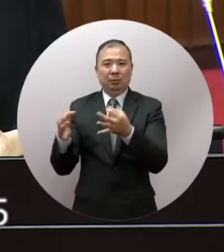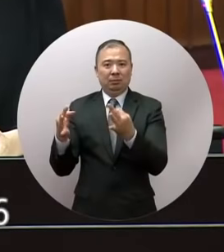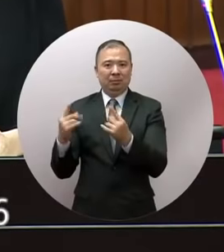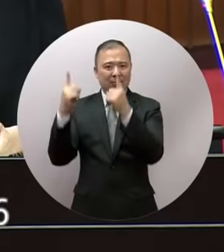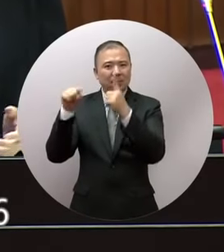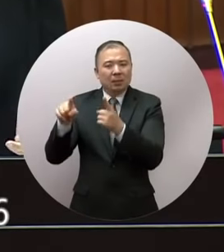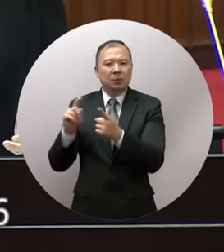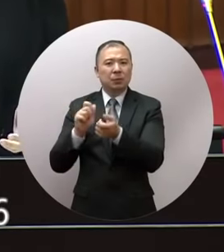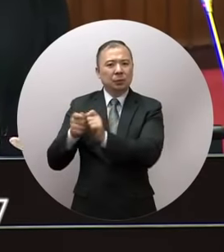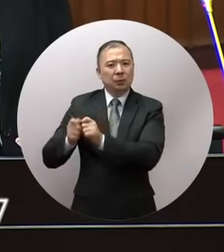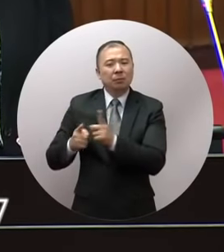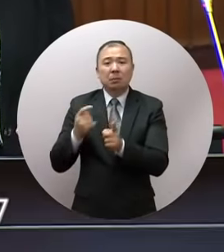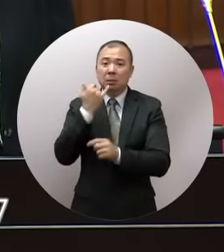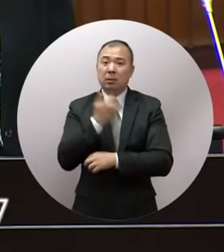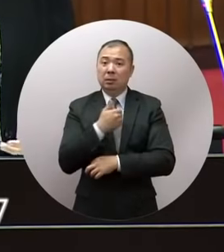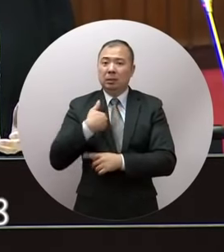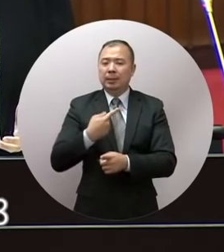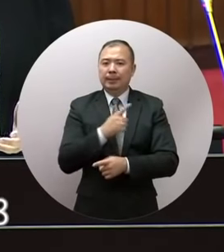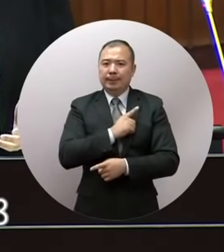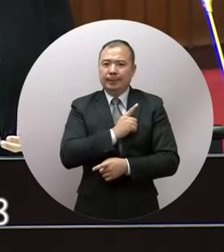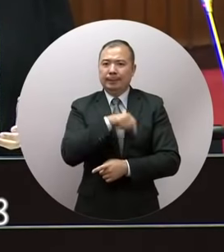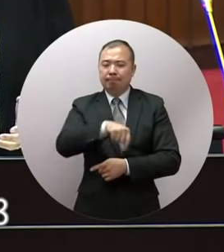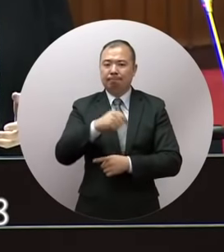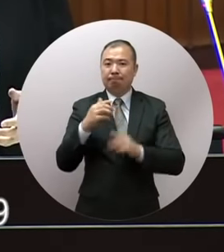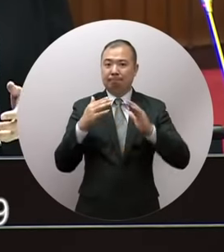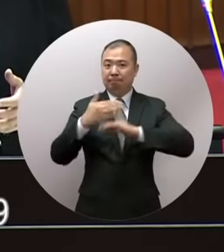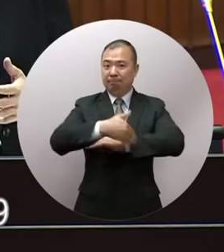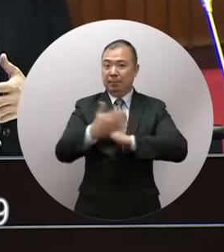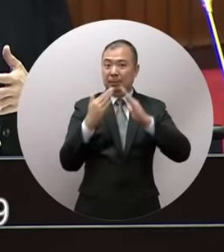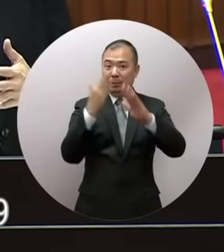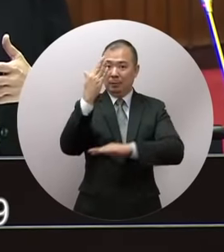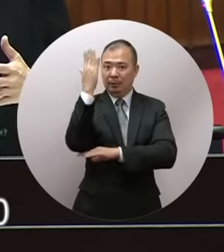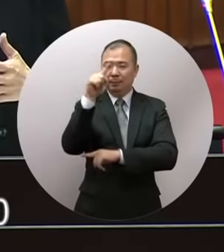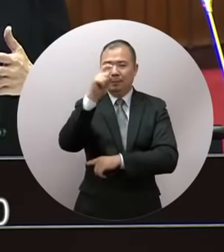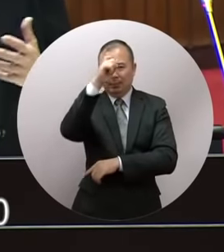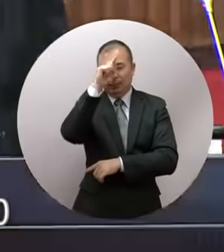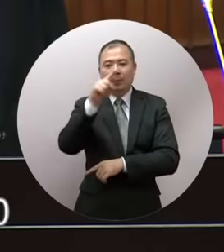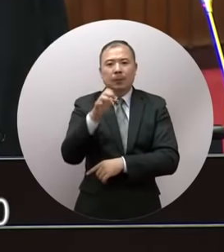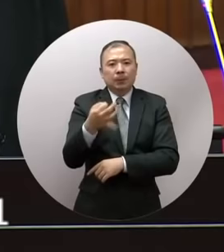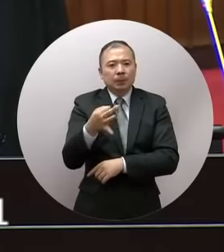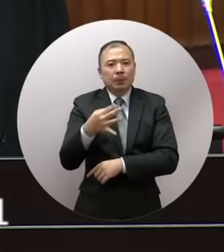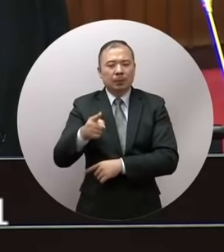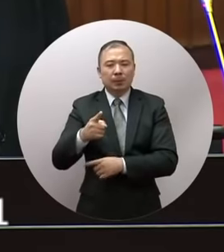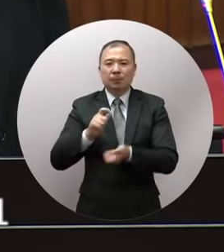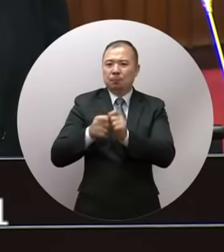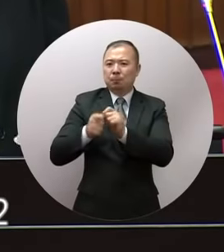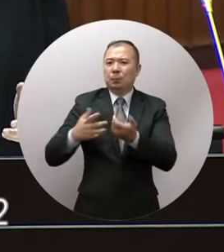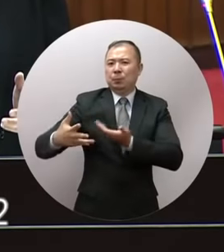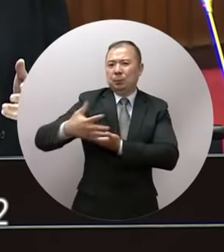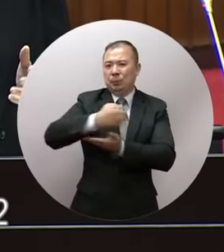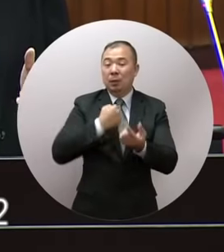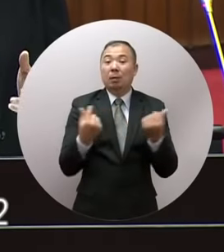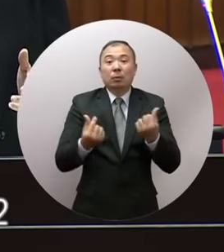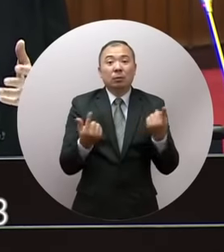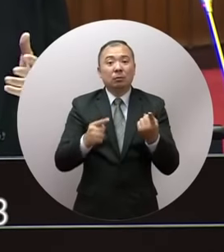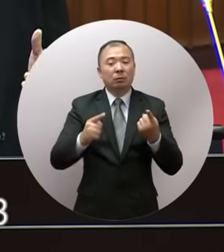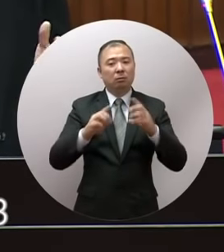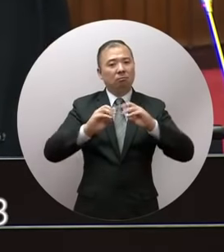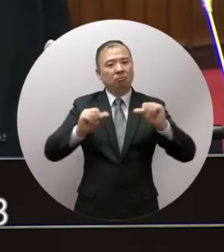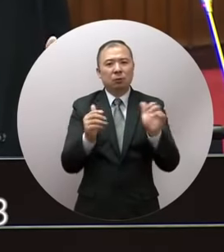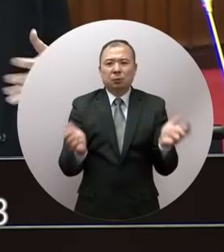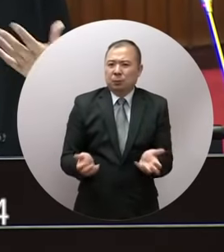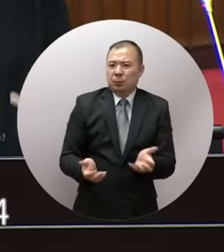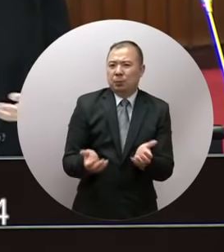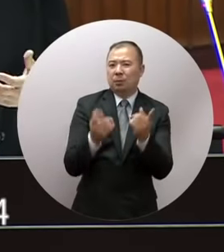争取这些财源，他可能就是会去放任开始做这些开始土地开发的工作，或者是一些变卖一